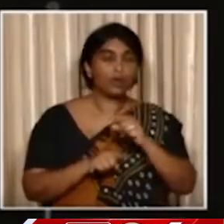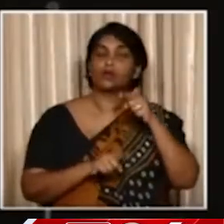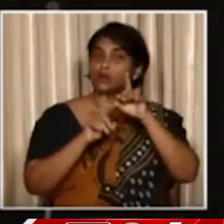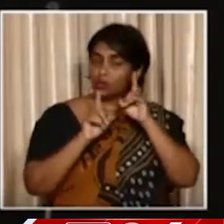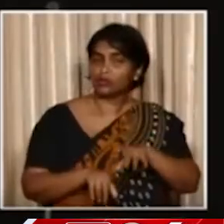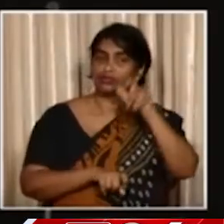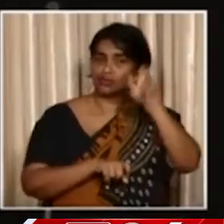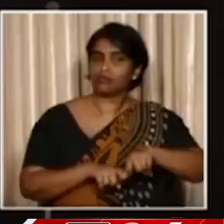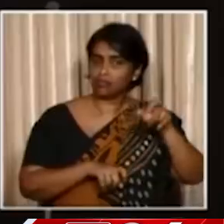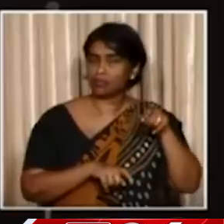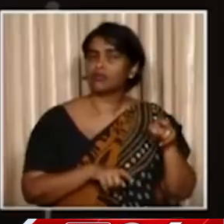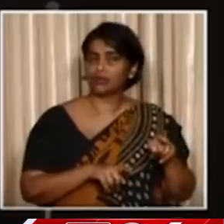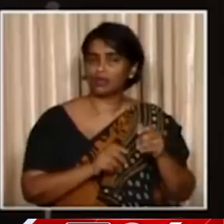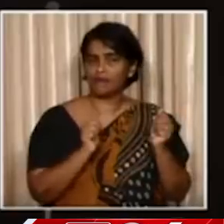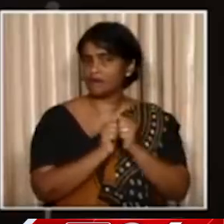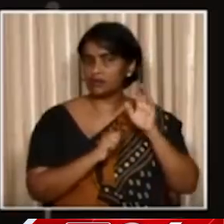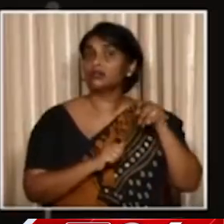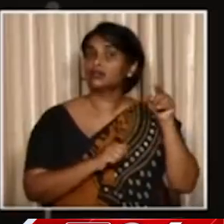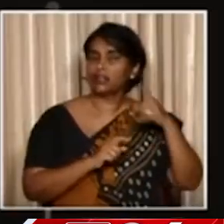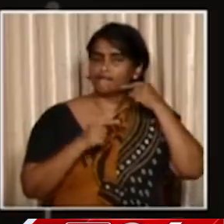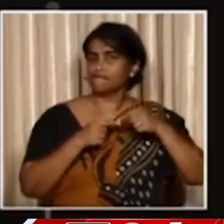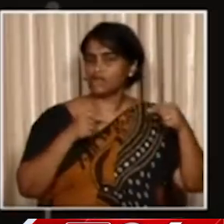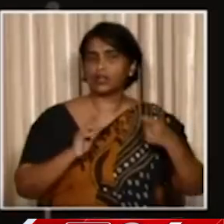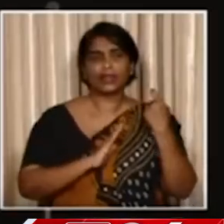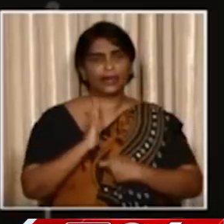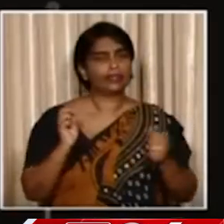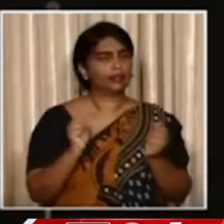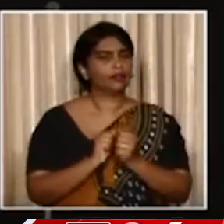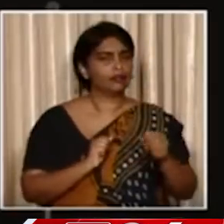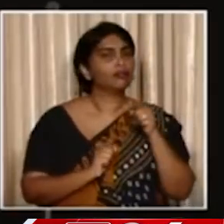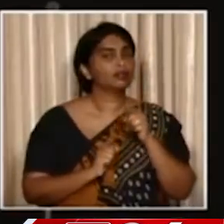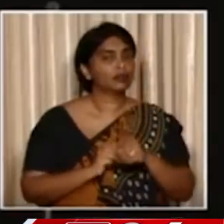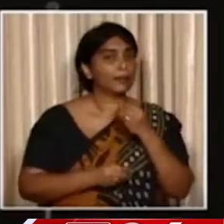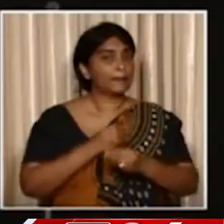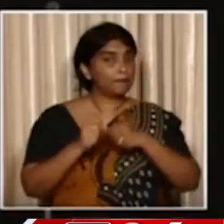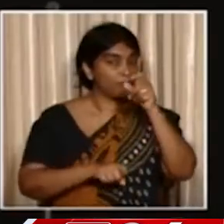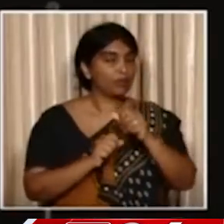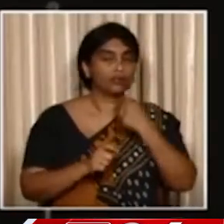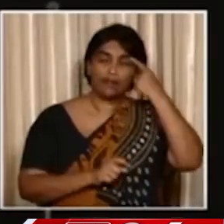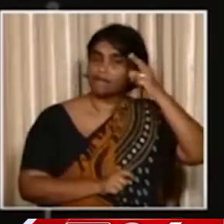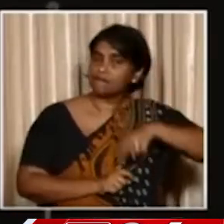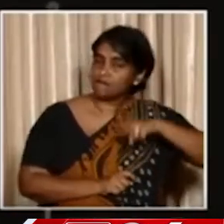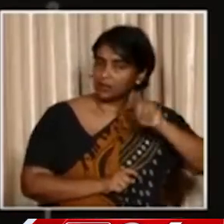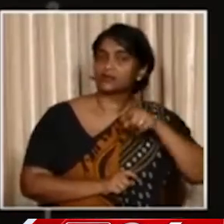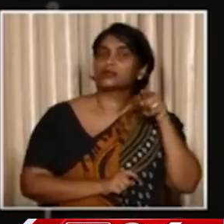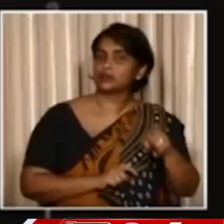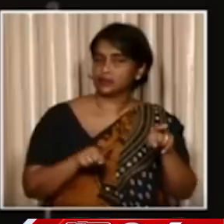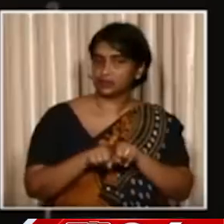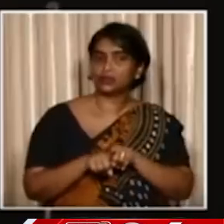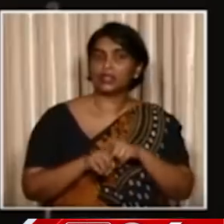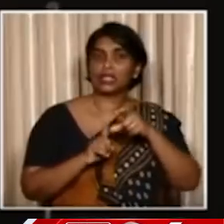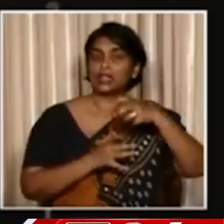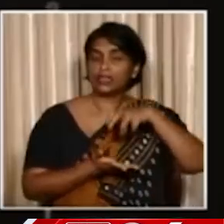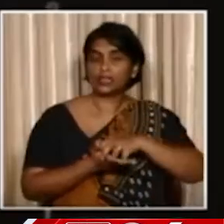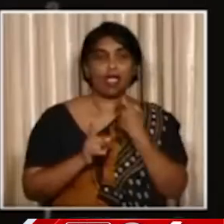මෙවැනි පුද්ගලයන් මේ විදියට හැසිරෙනවා නම් ඒ අයට විරුද්ධව නීතිය ක්‍රියාත්මක කරලා ආයෝජකයන්ටත් විශ්වාසය ගොඩනගන්න. ඒ වගේම අපේ